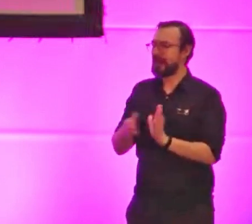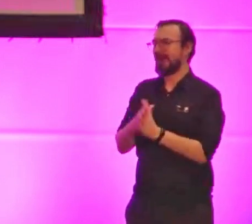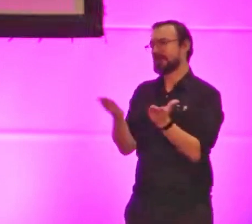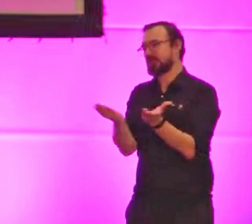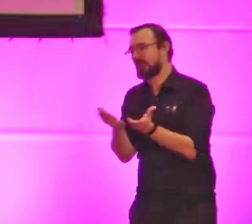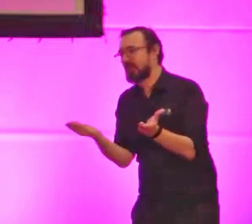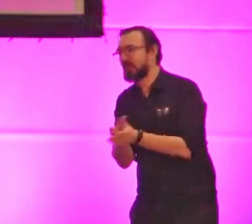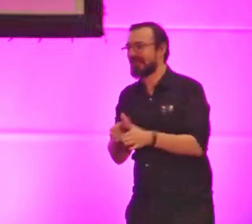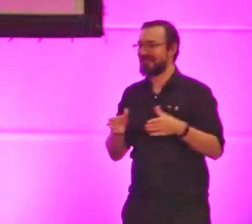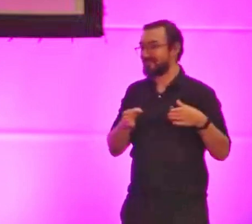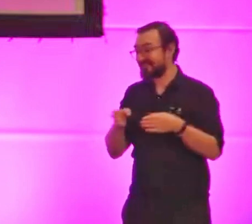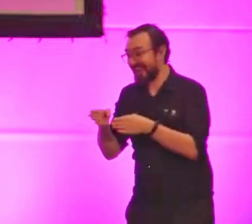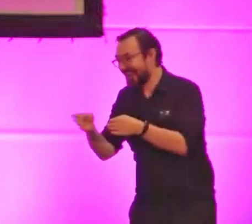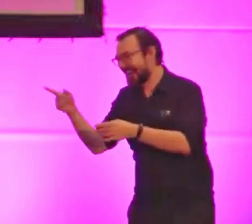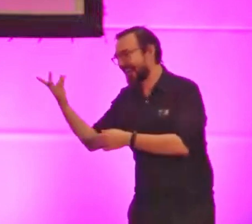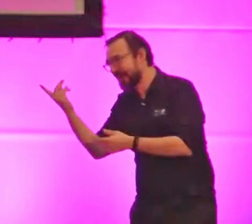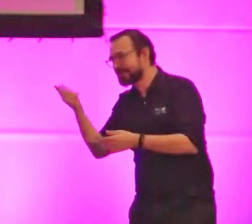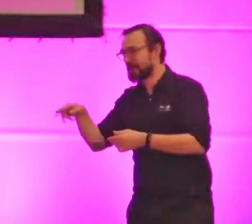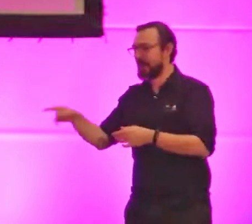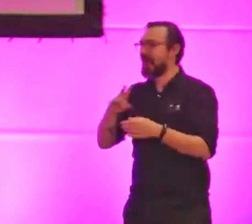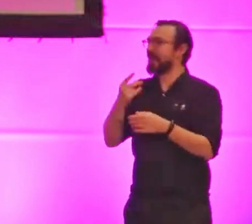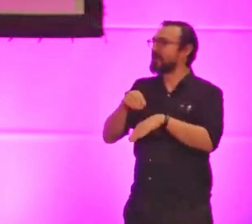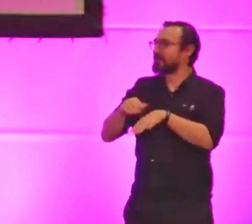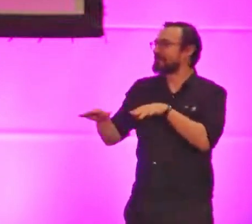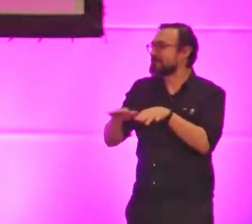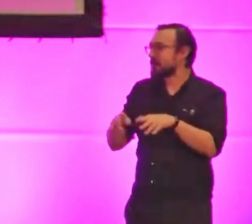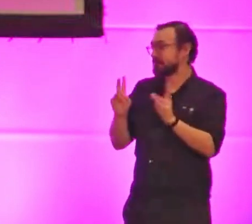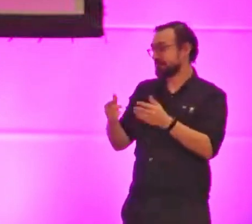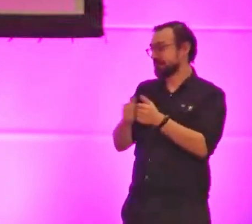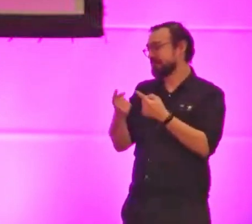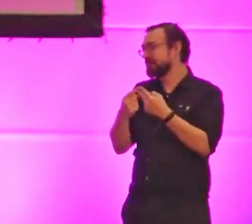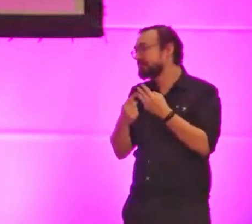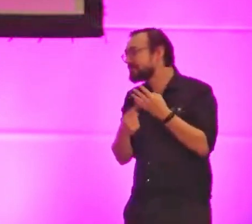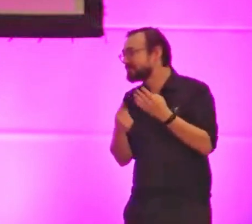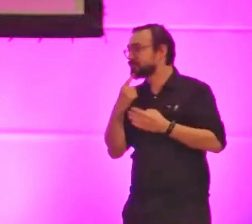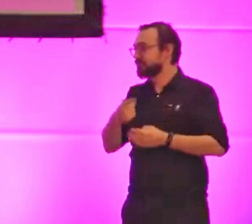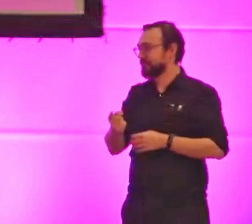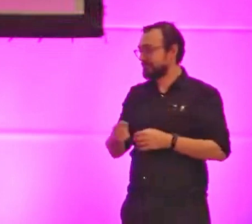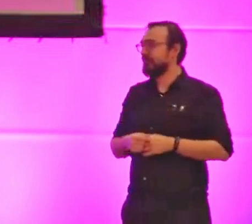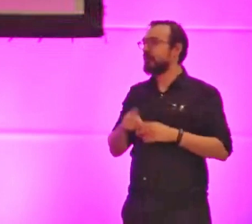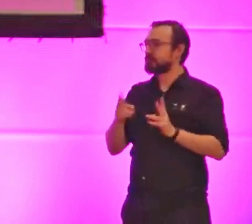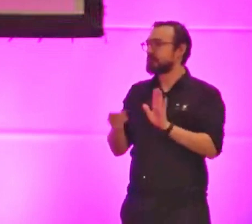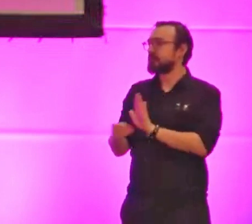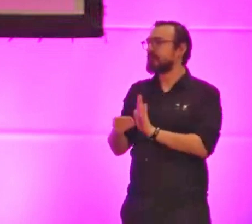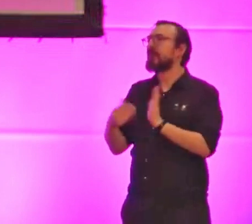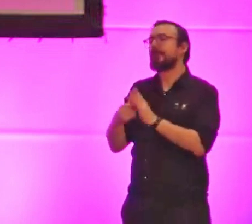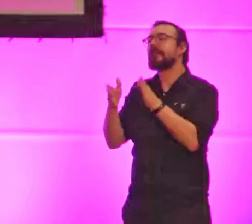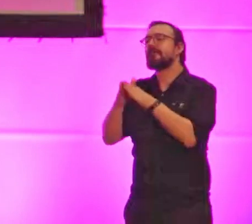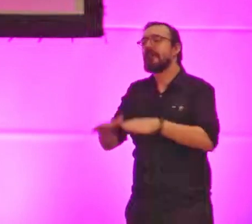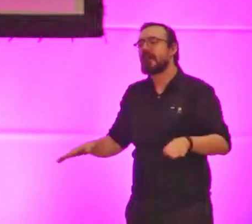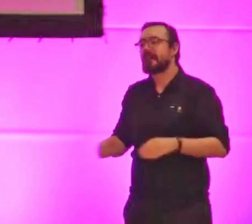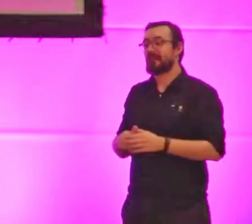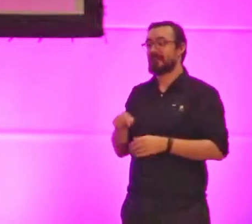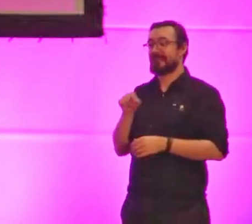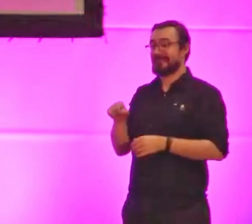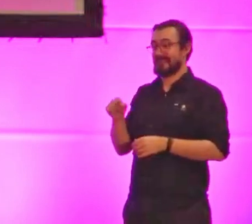skolor, vägar, andra sjukvård etc. Och att man också bidrog till fred.